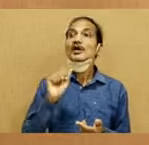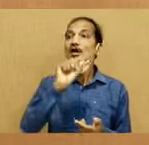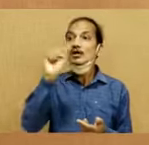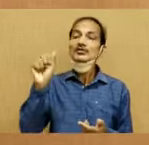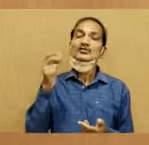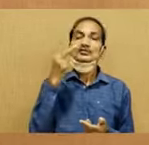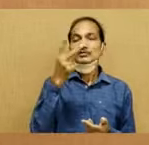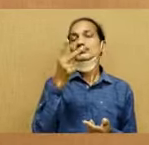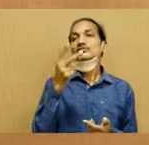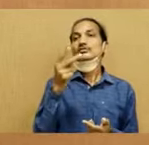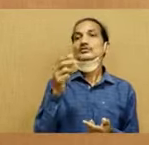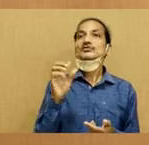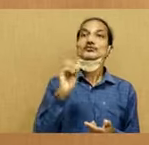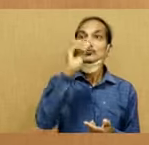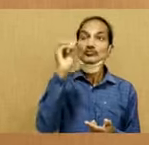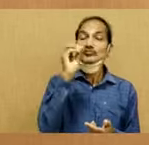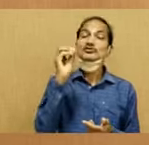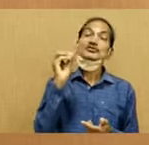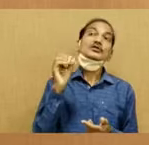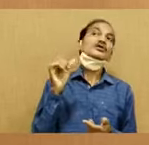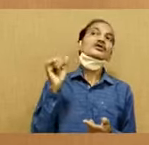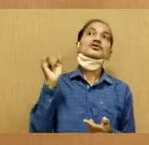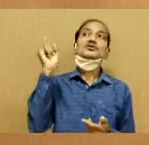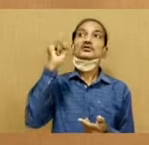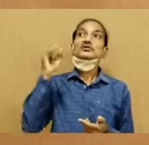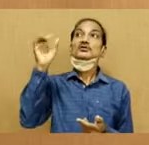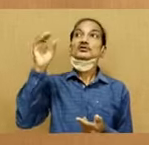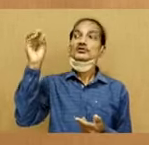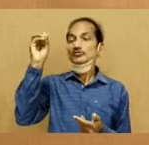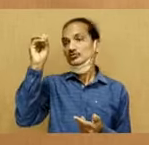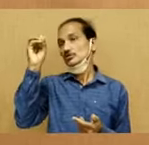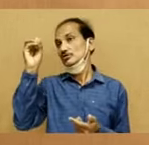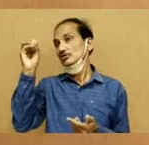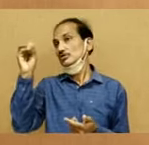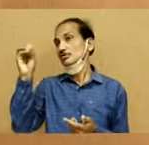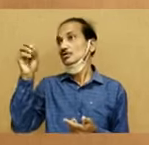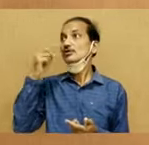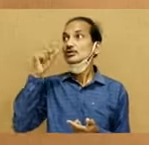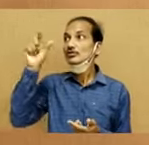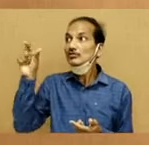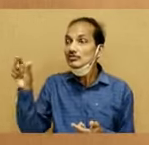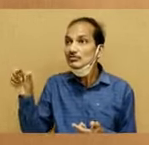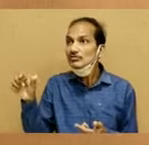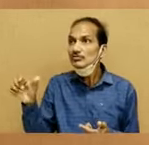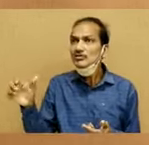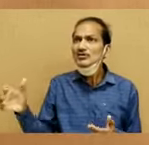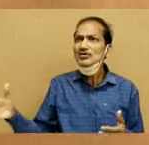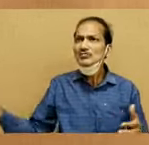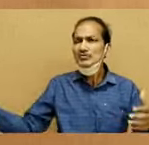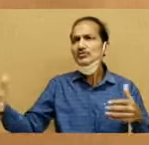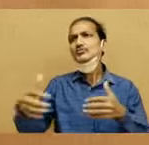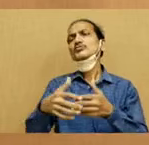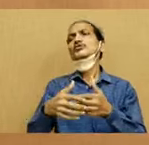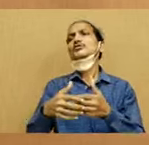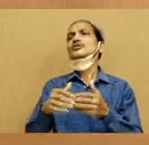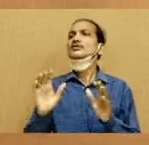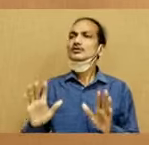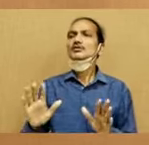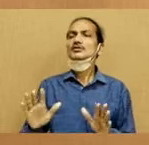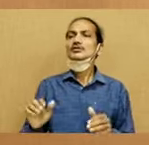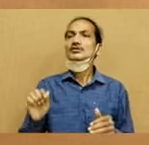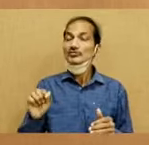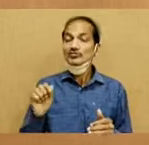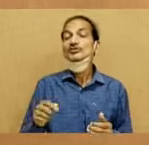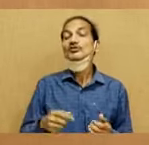60 ଜଣରେ ବର୍ତ୍ତମାନ ଏଇ ଯେଉଁ କରୋନାକୁ ଆମେ ବନ୍ଦୀ କରିକି ରଖିଛେ। ଯଦି ଲକ୍ଡାଉନ୍ ନ ହୋଇଥାନ୍ତା,